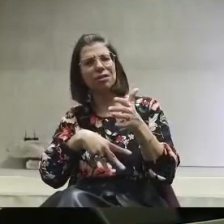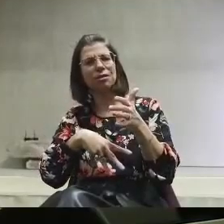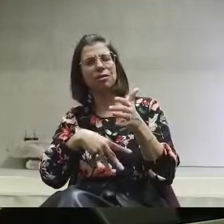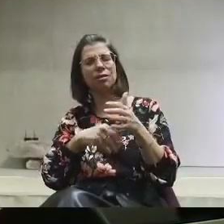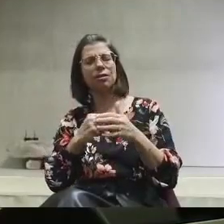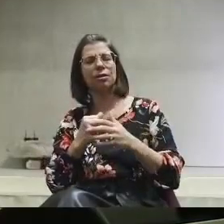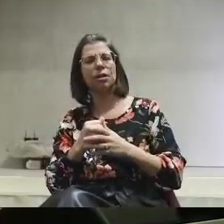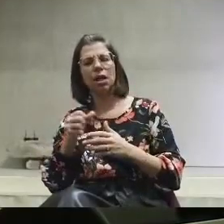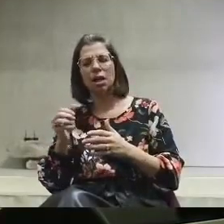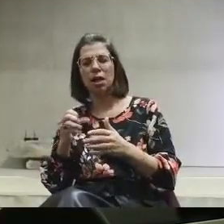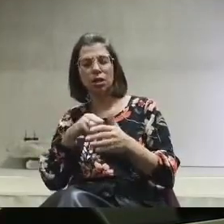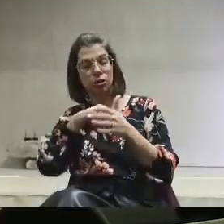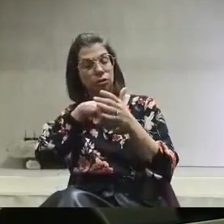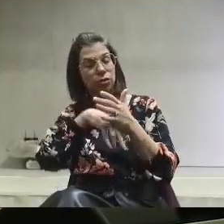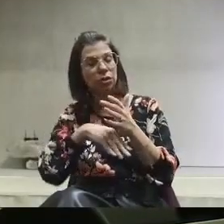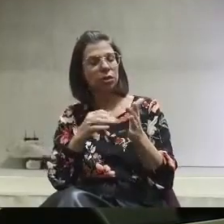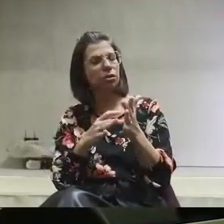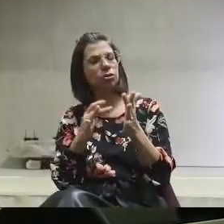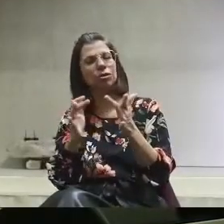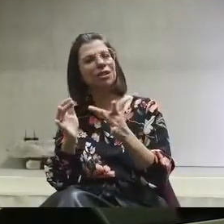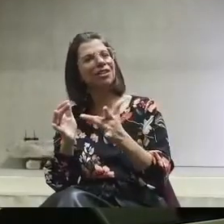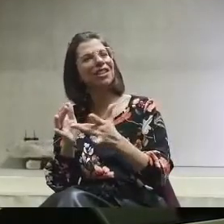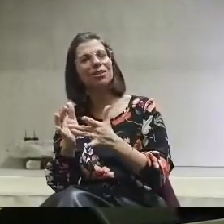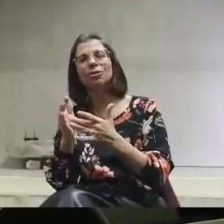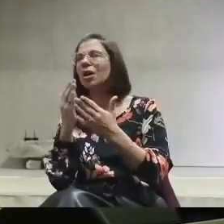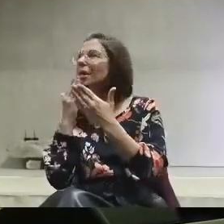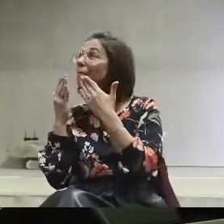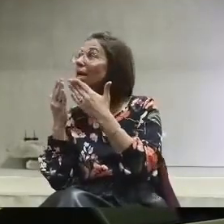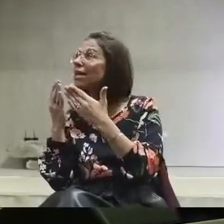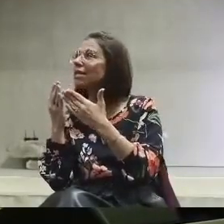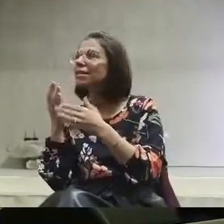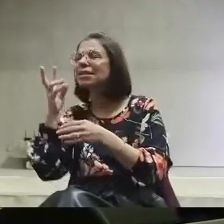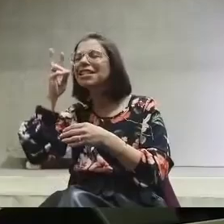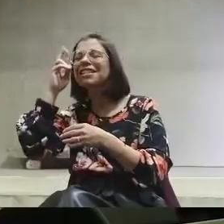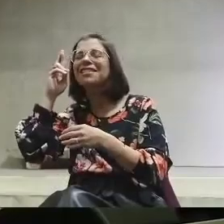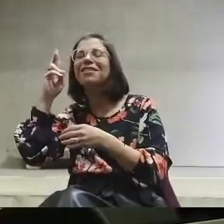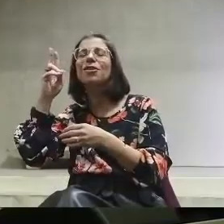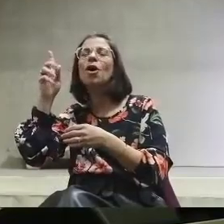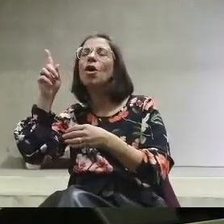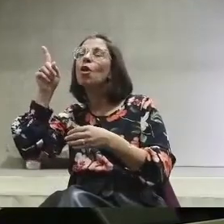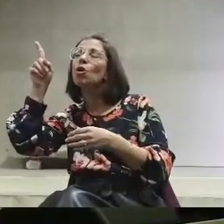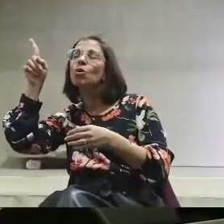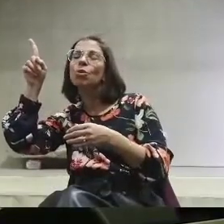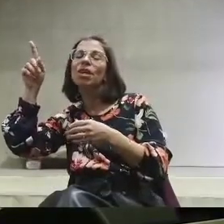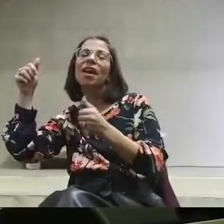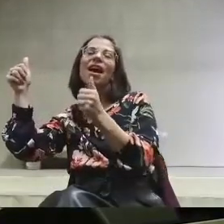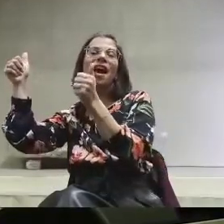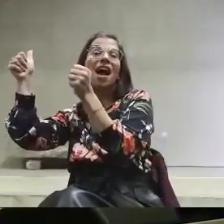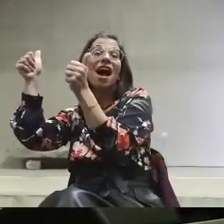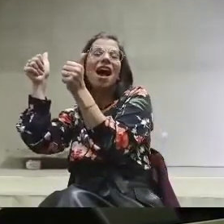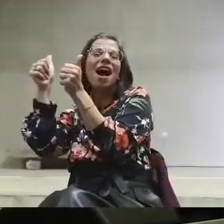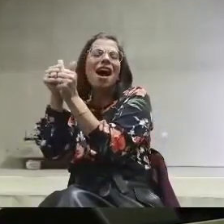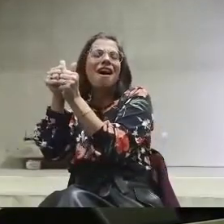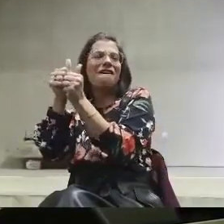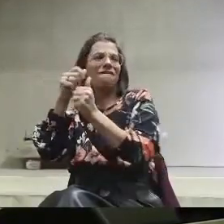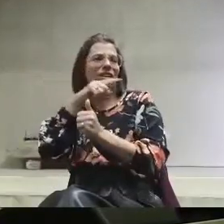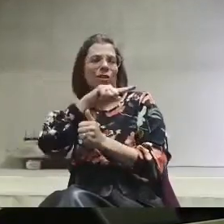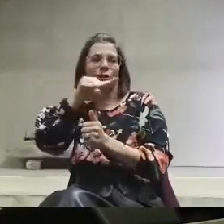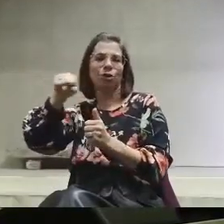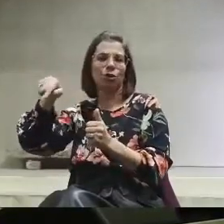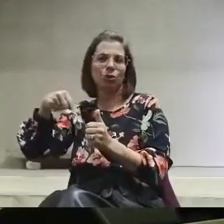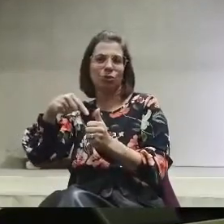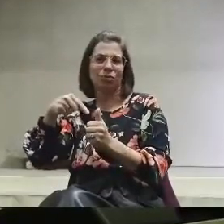Golgotha. Merci Seigneur. Et désormais, il n'est pas contre nous, mais il est pour nous. Amen.